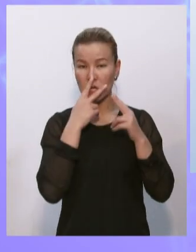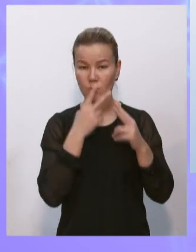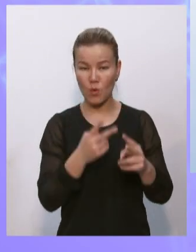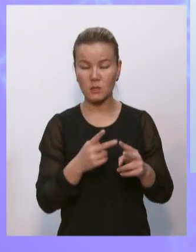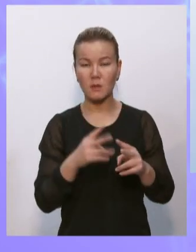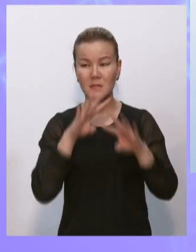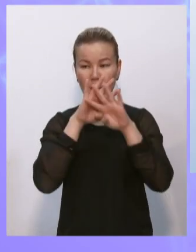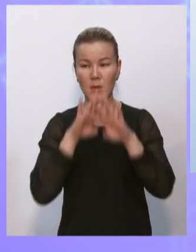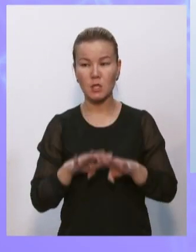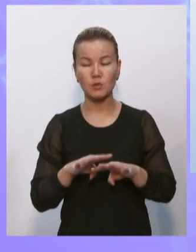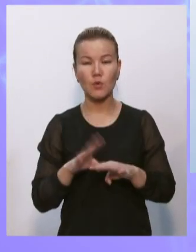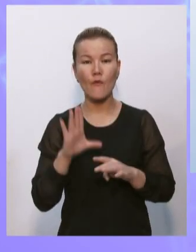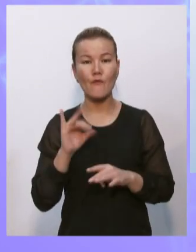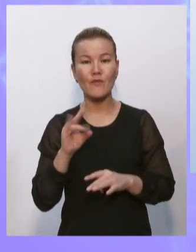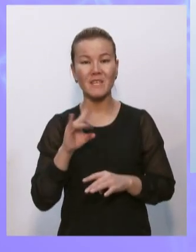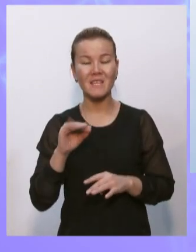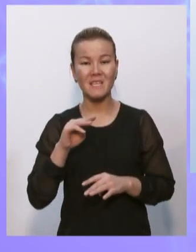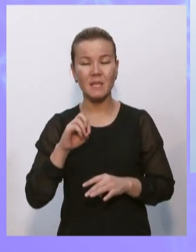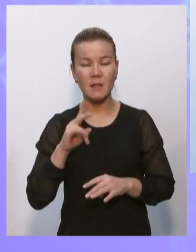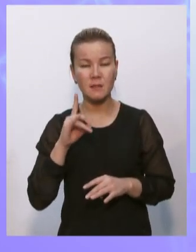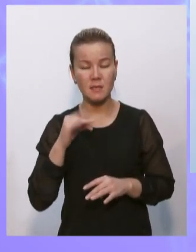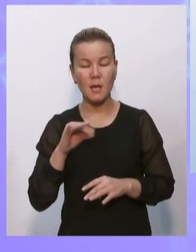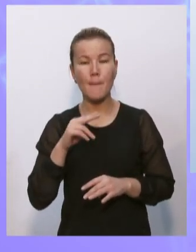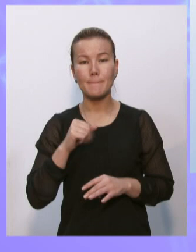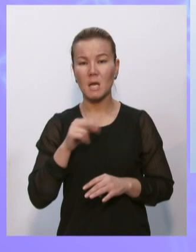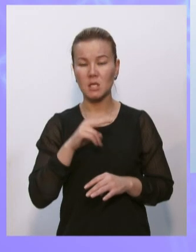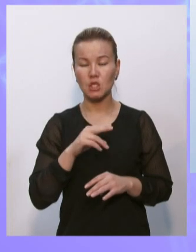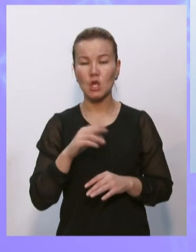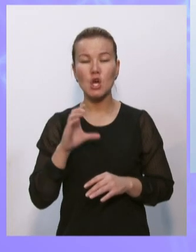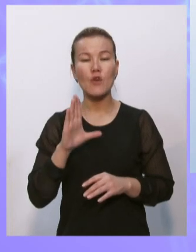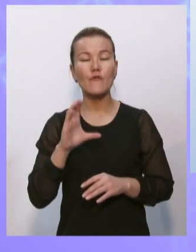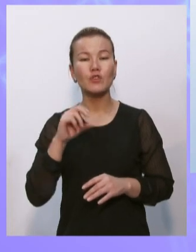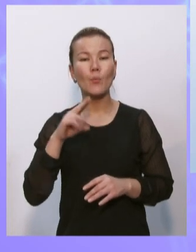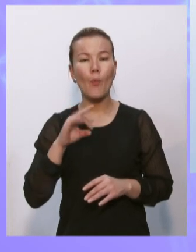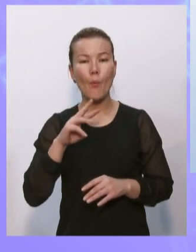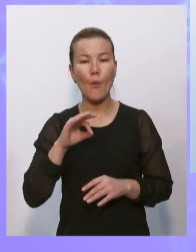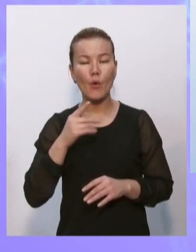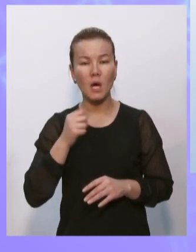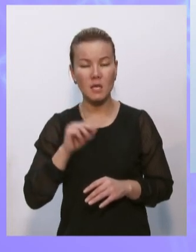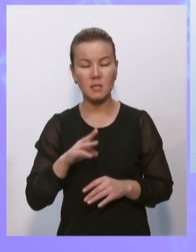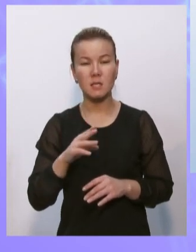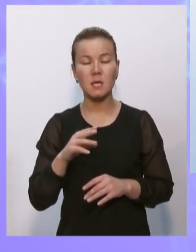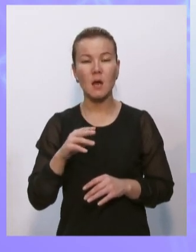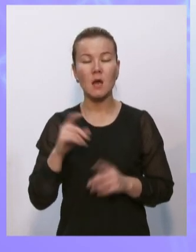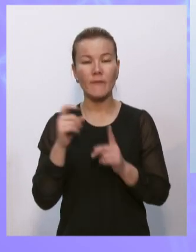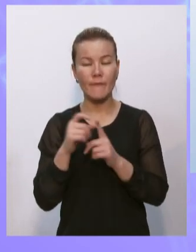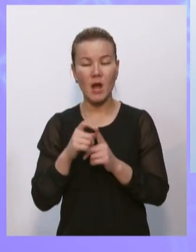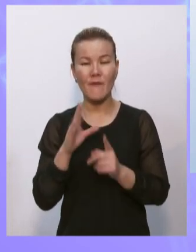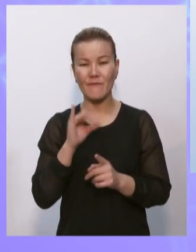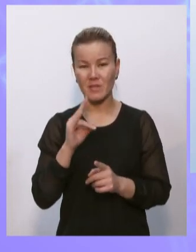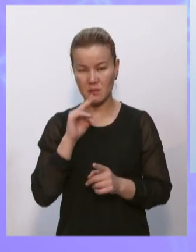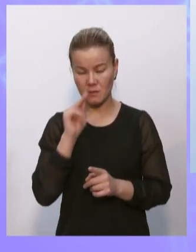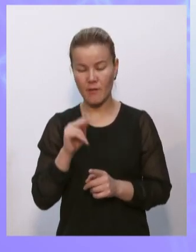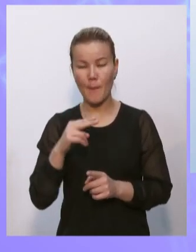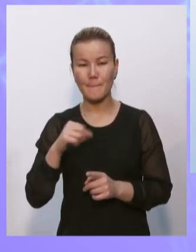Рассмотрим таблицу «Винительный падеж». Вспомогательные слова винительного падежа.